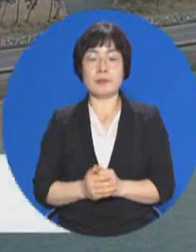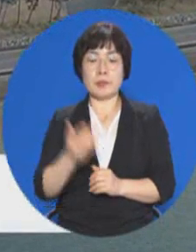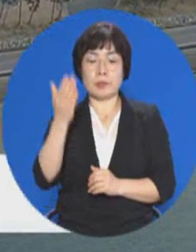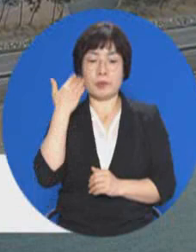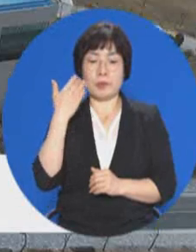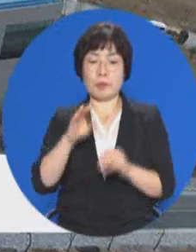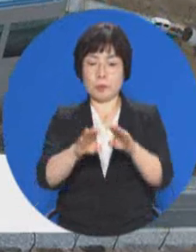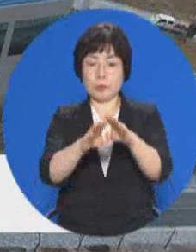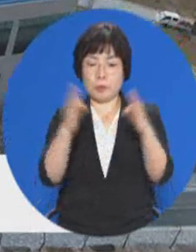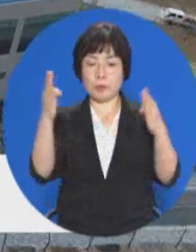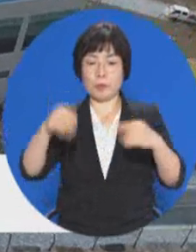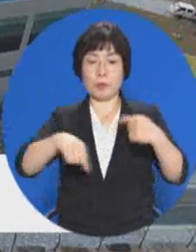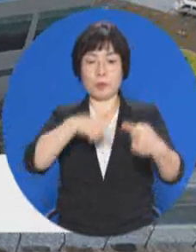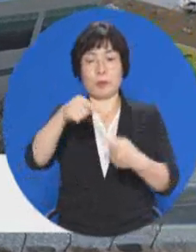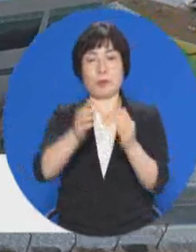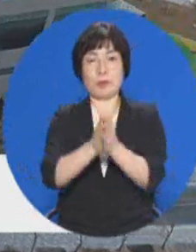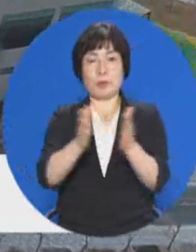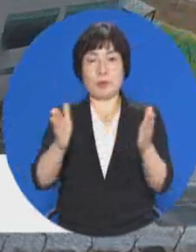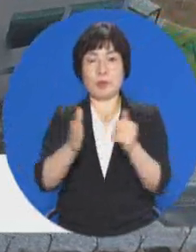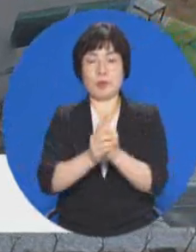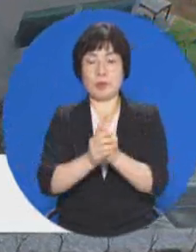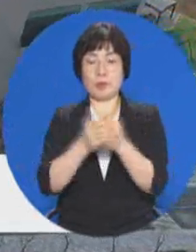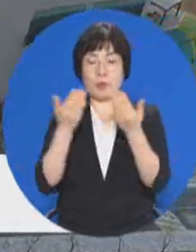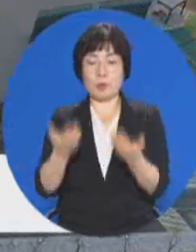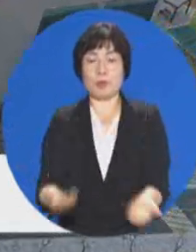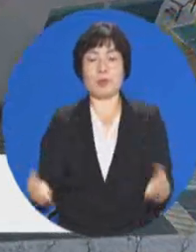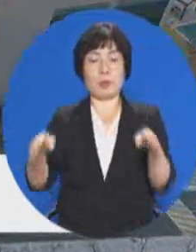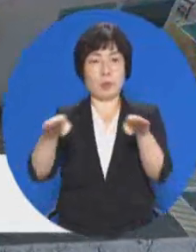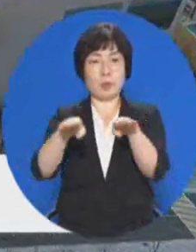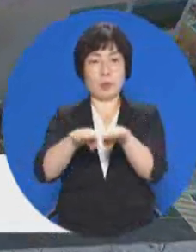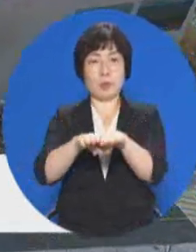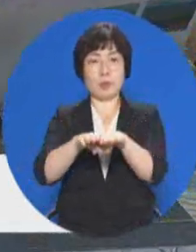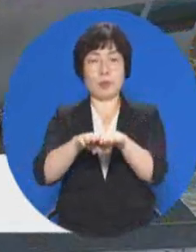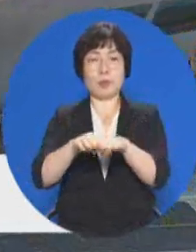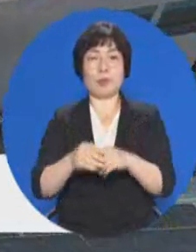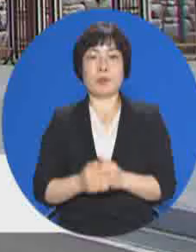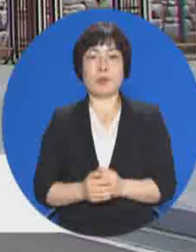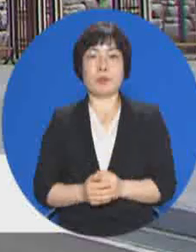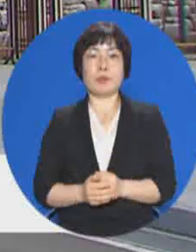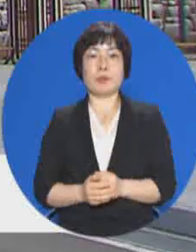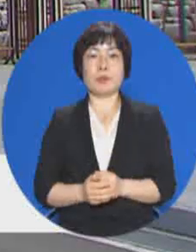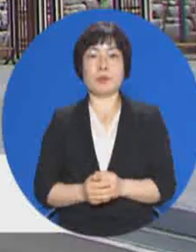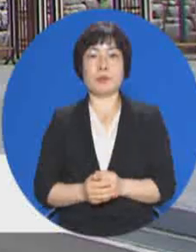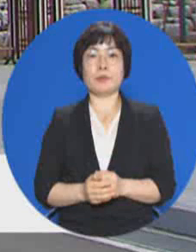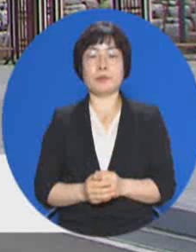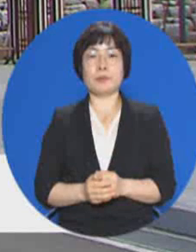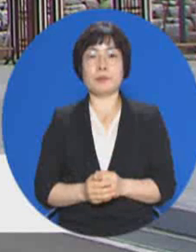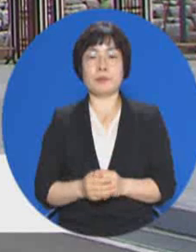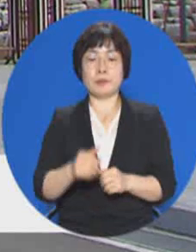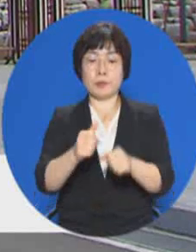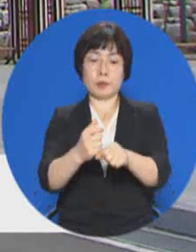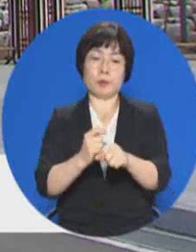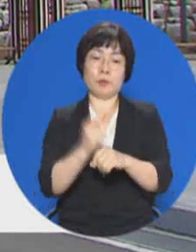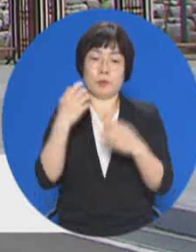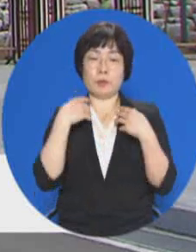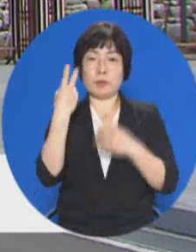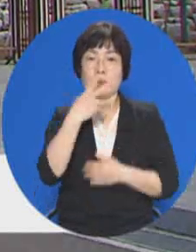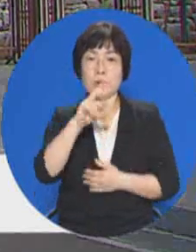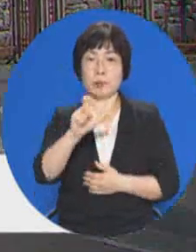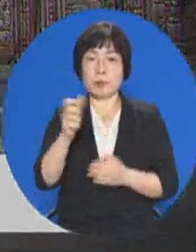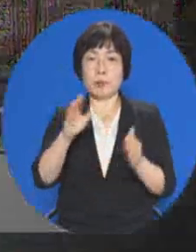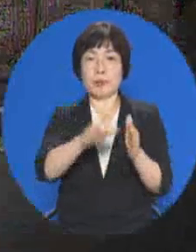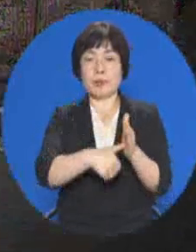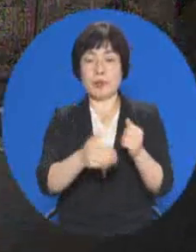최근 개장해 본격 운영에 들어간 공군 도덕면 공만 관광지군의 한 대형 리조트입니다. 공군은 지난